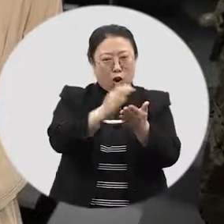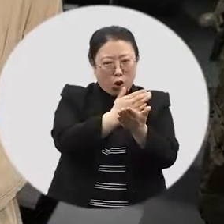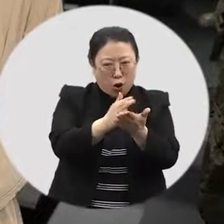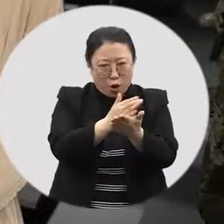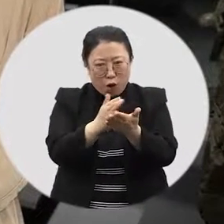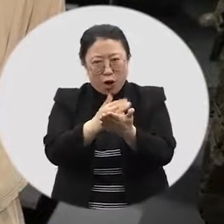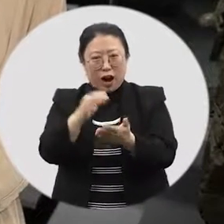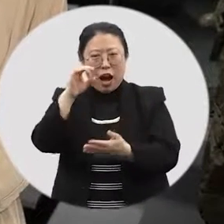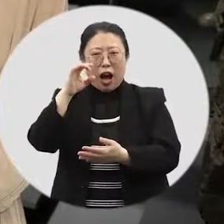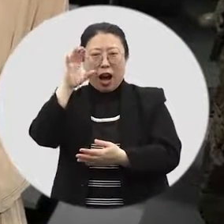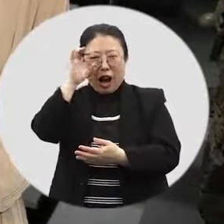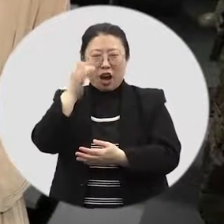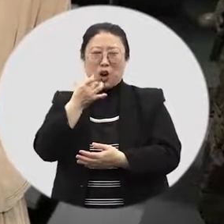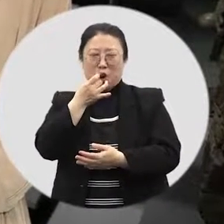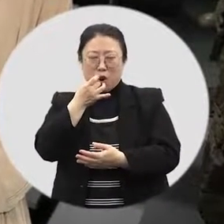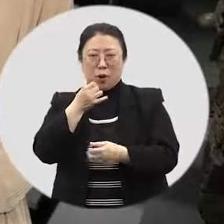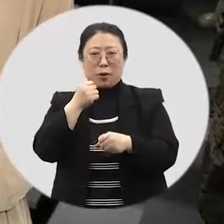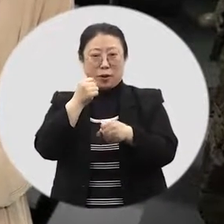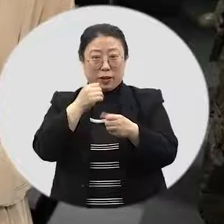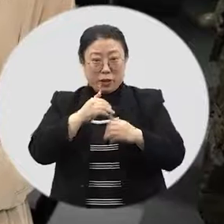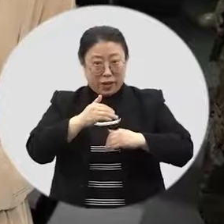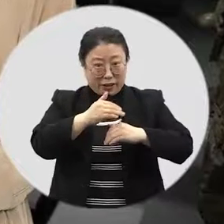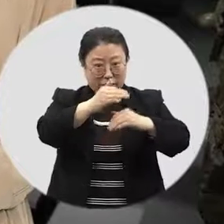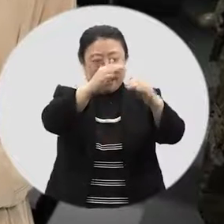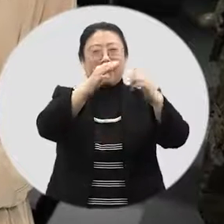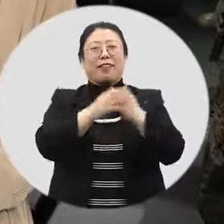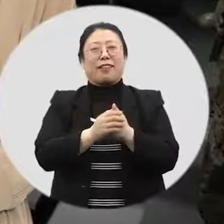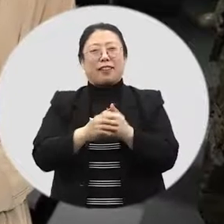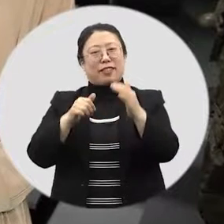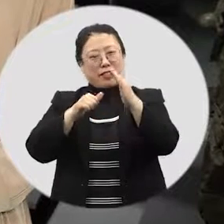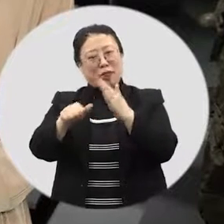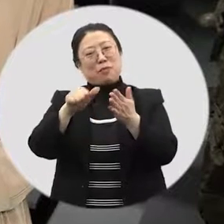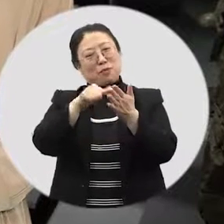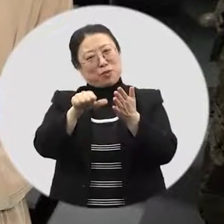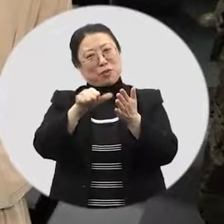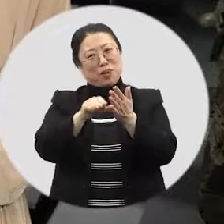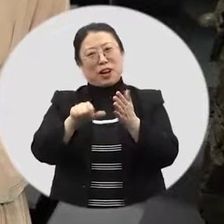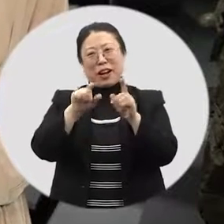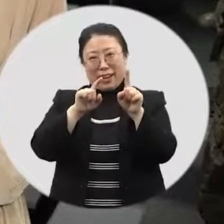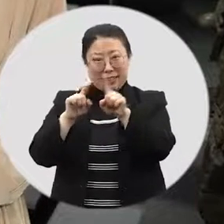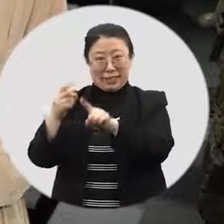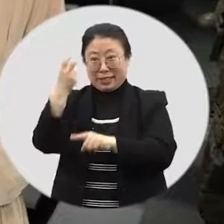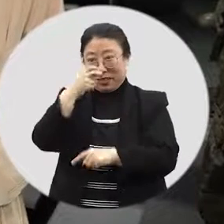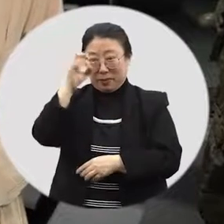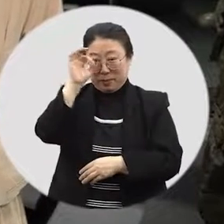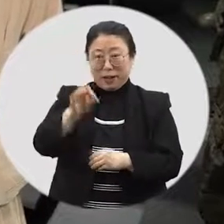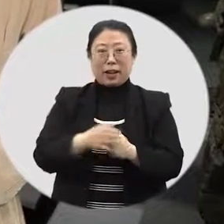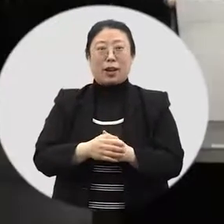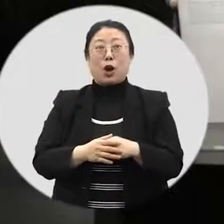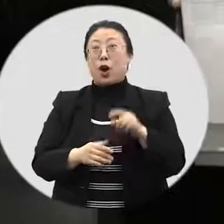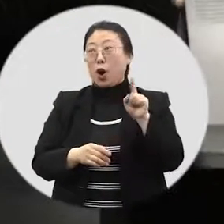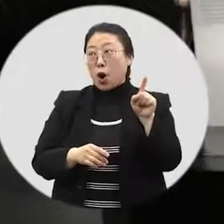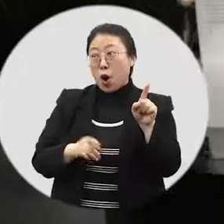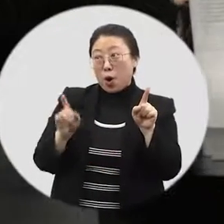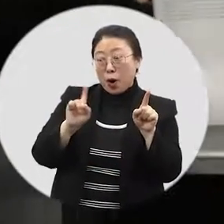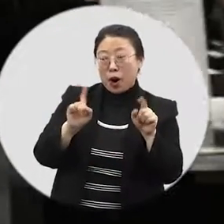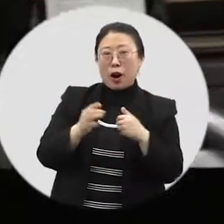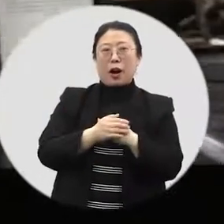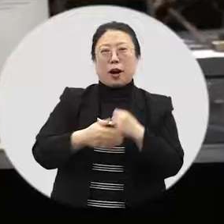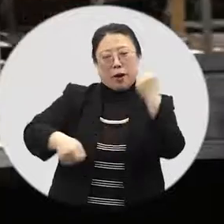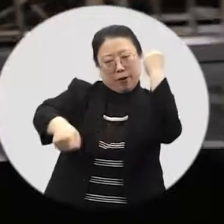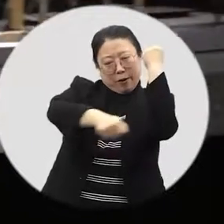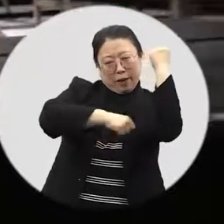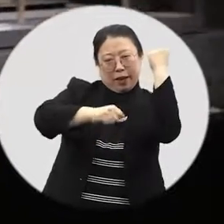털고 고르고 알곡을내는 과정으로 나눠서 대표적인 유물들을 하나씩 살펴볼게요 이